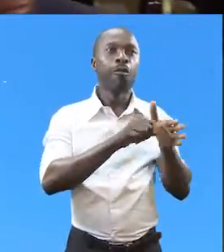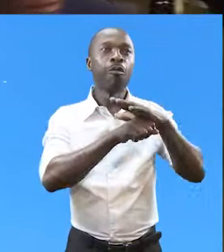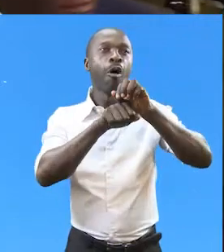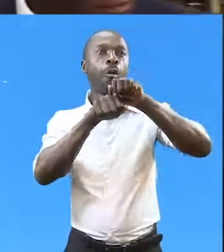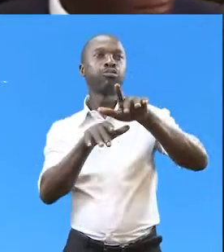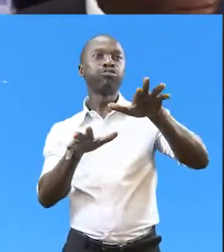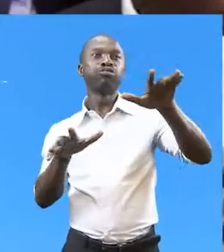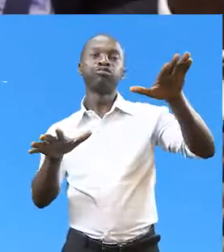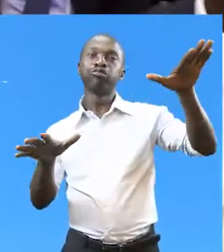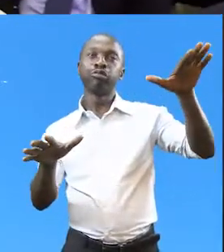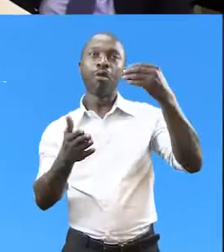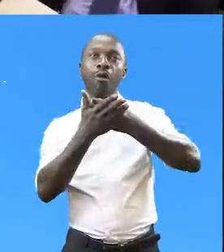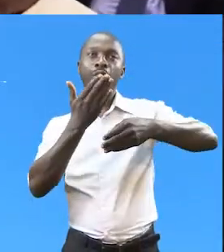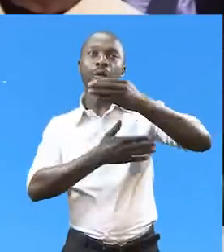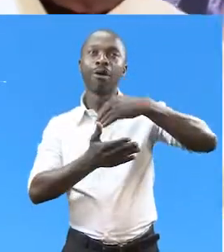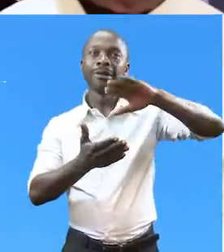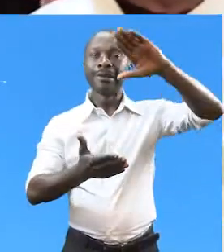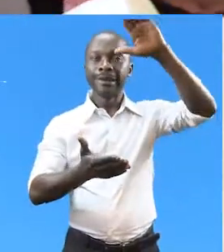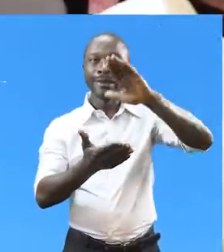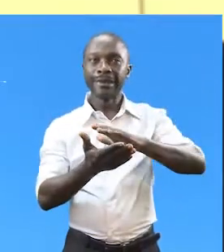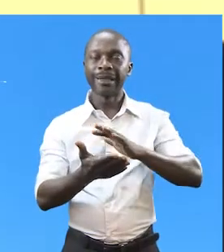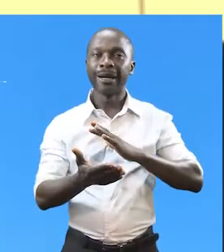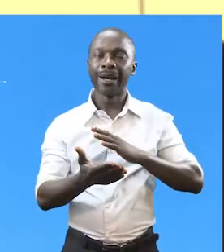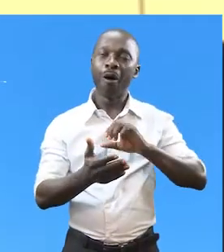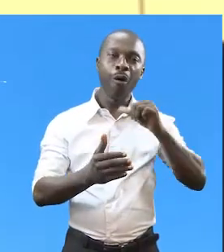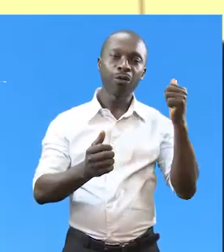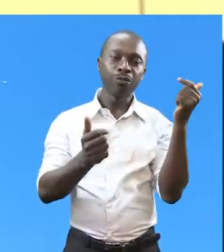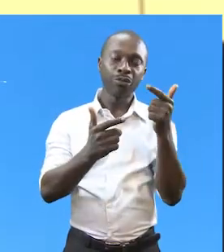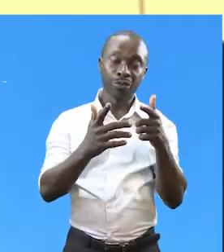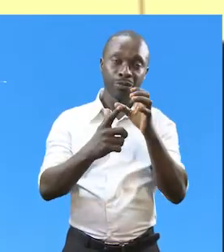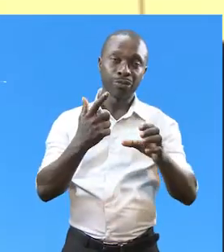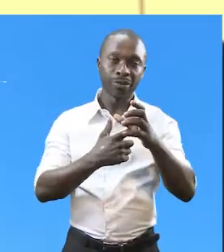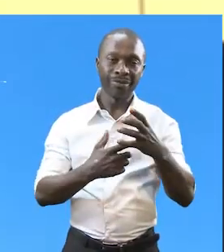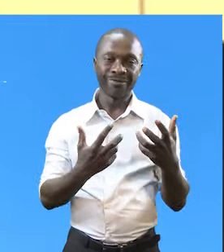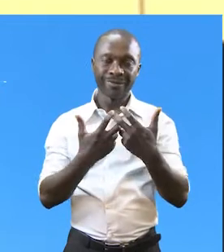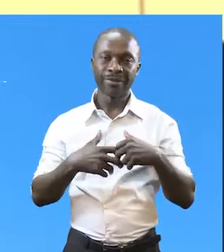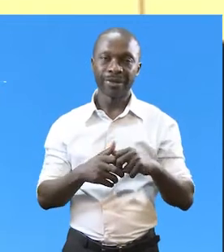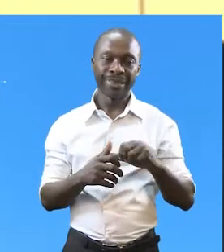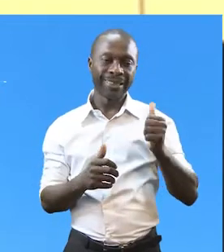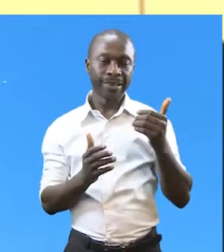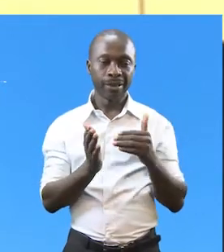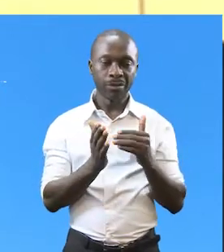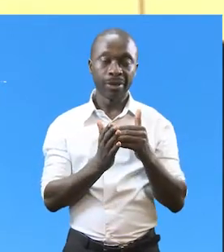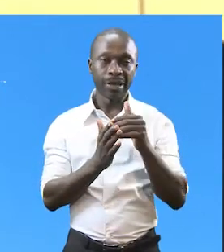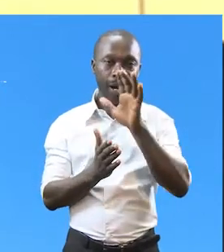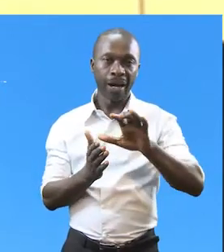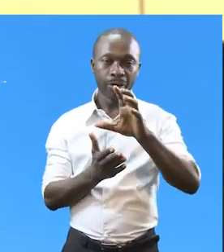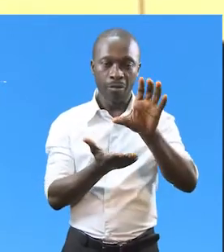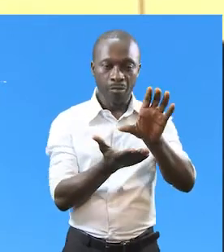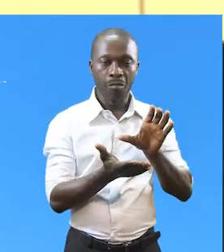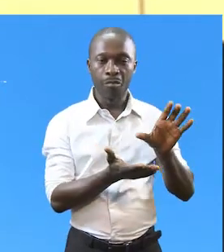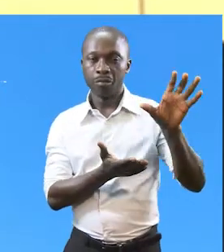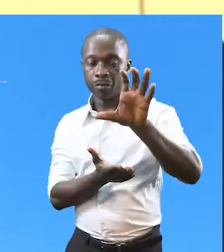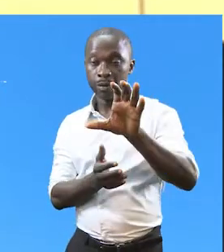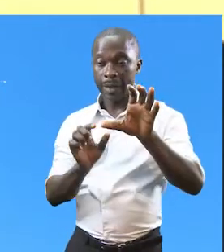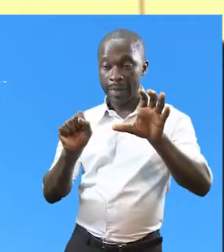industries manufacturées, des énergies renouvelables et l'agriculture. C'est avec un montant de 10 milliards de francs CFA qui sera géré par la Société